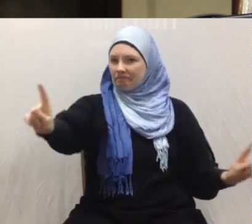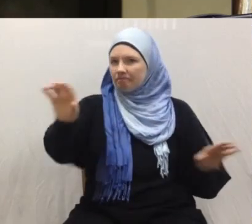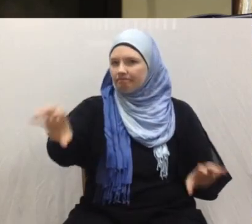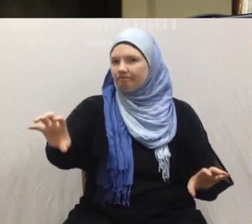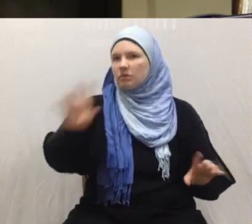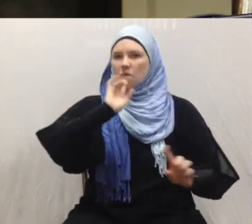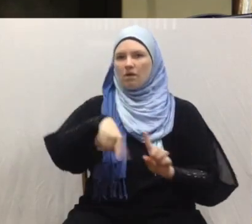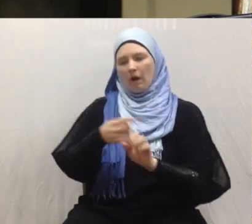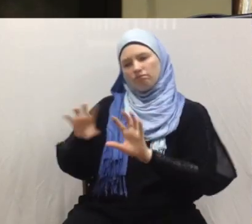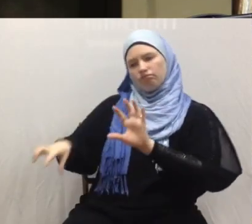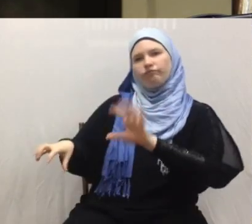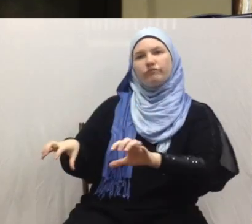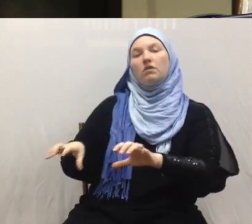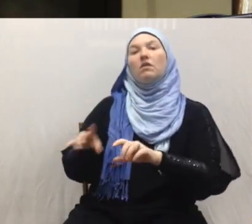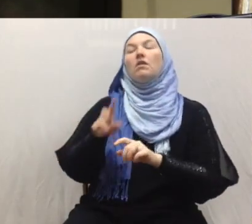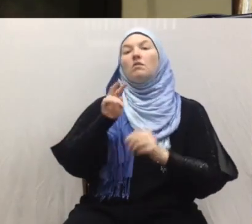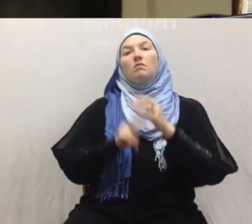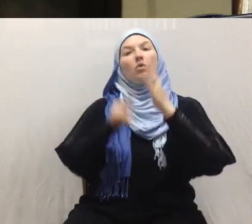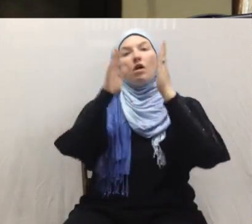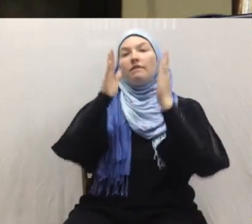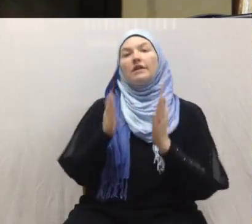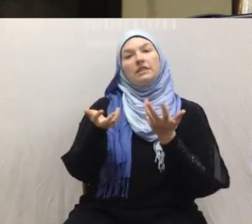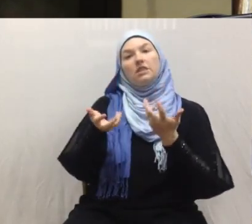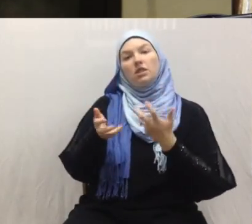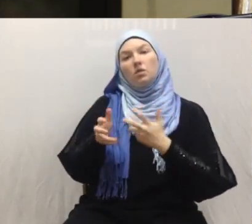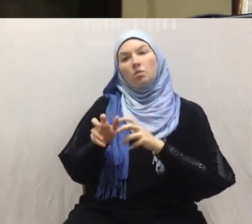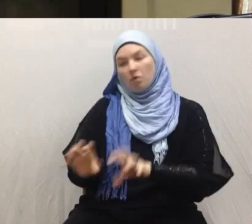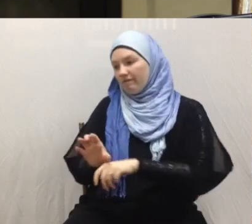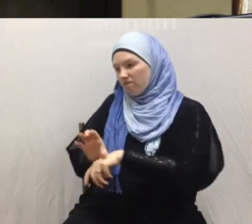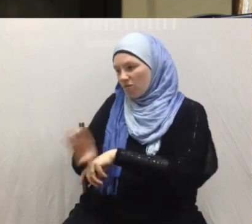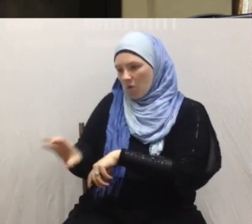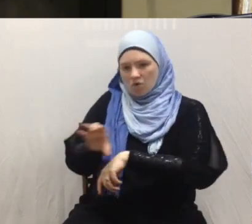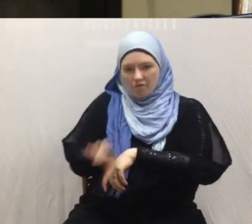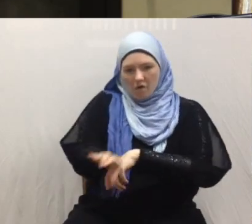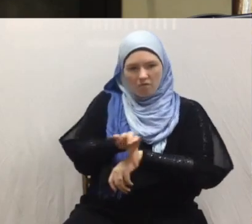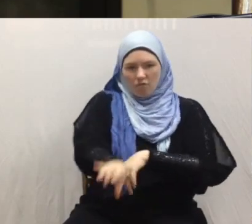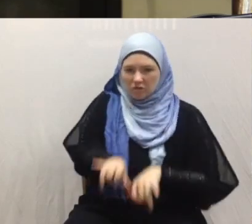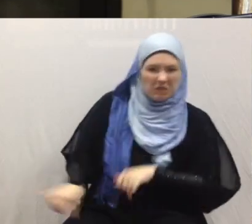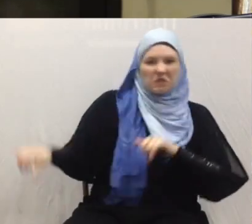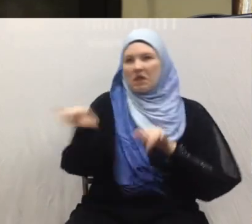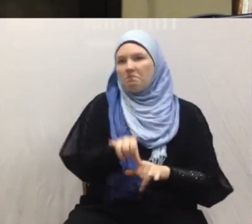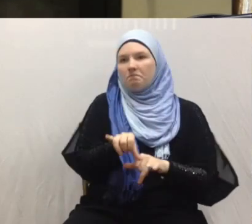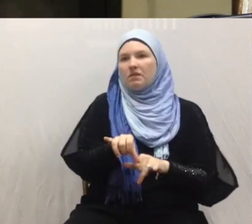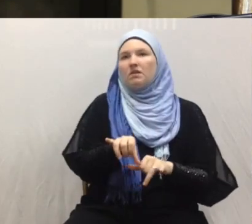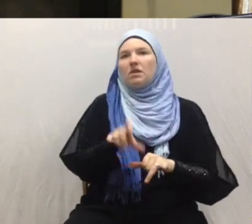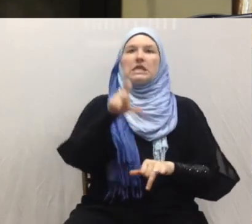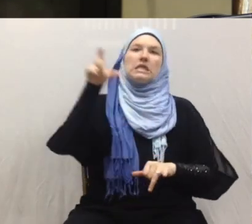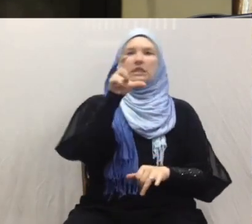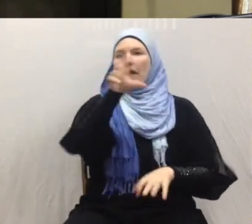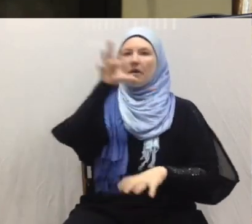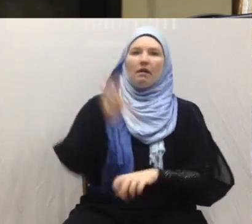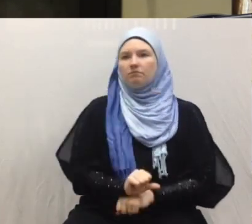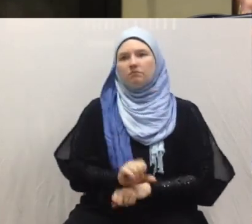Prophet ﷺ did not want to force hand everybody to what is to be called the Islamic